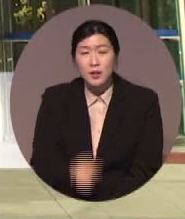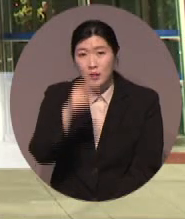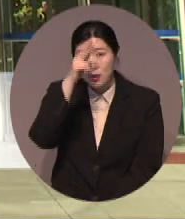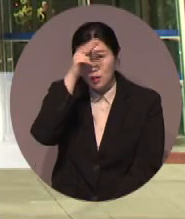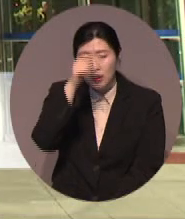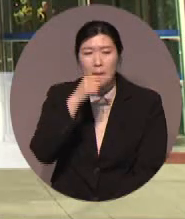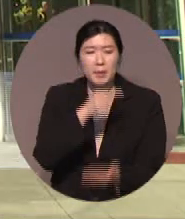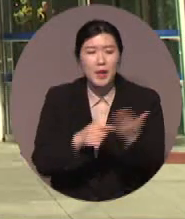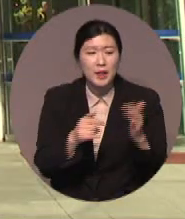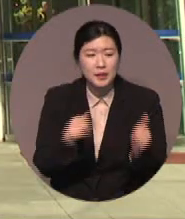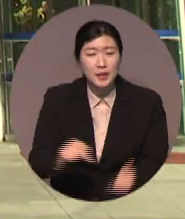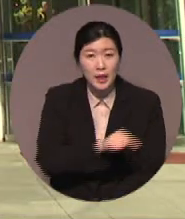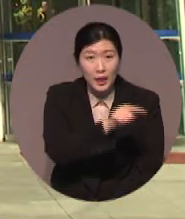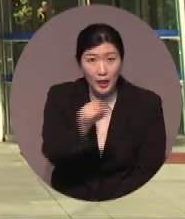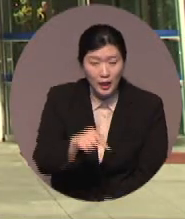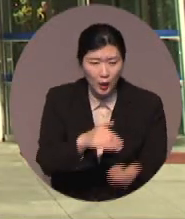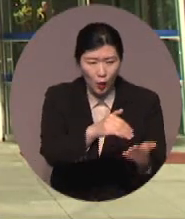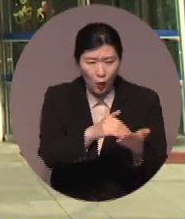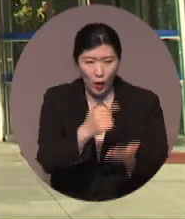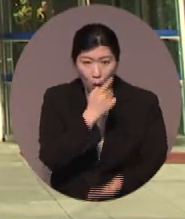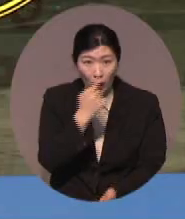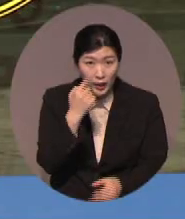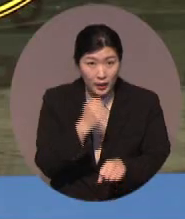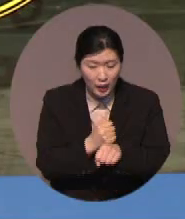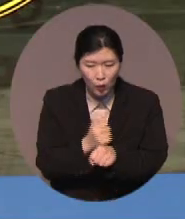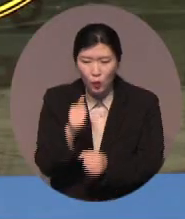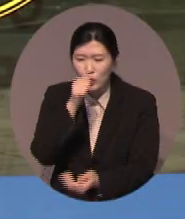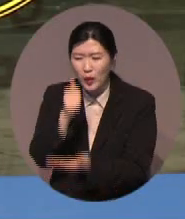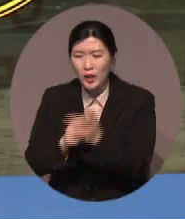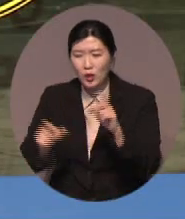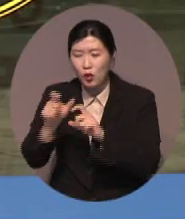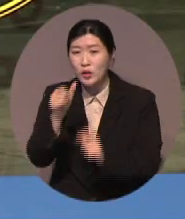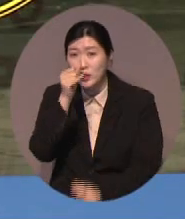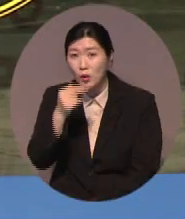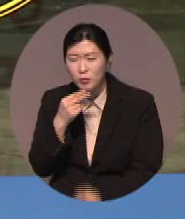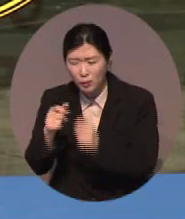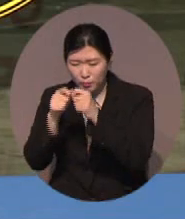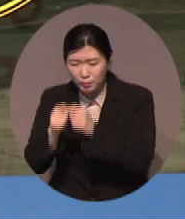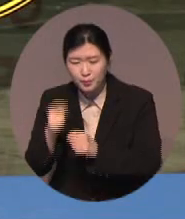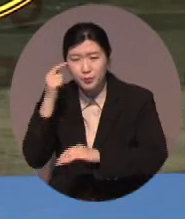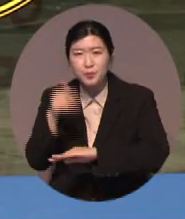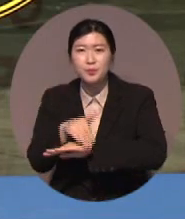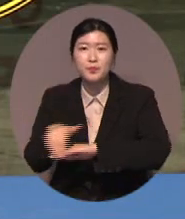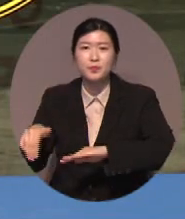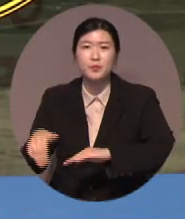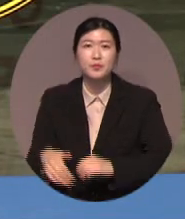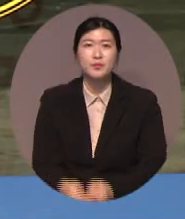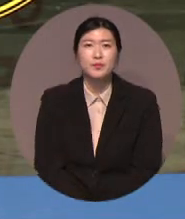경찰은 피해자들로부터 피해 사실 확인과 함께 여주에 대한 수사를 이어갈 방침입니다